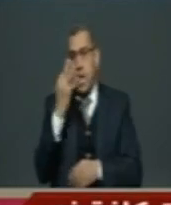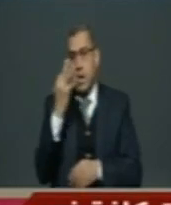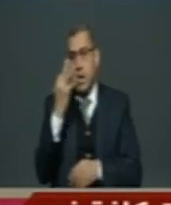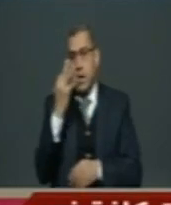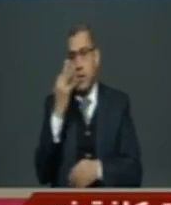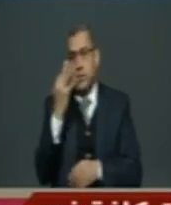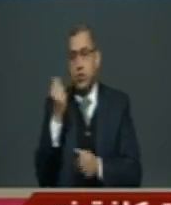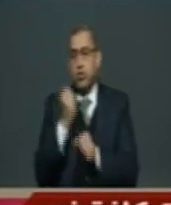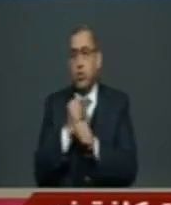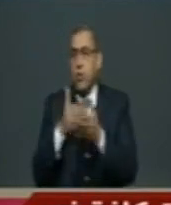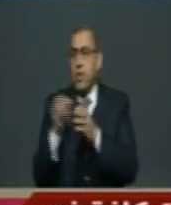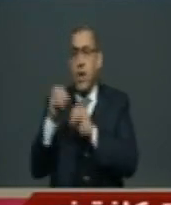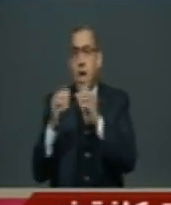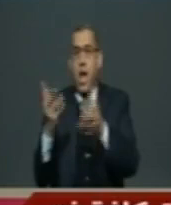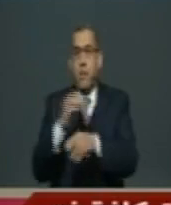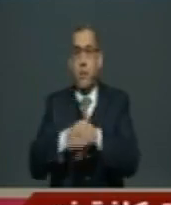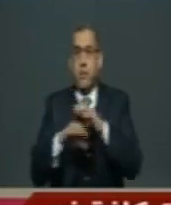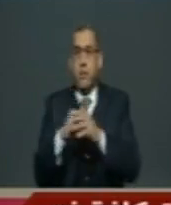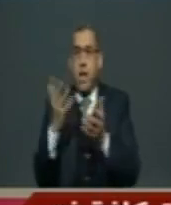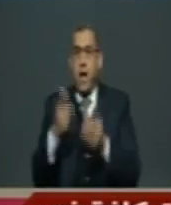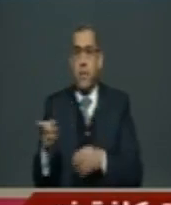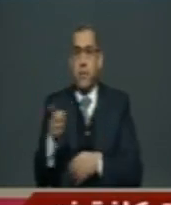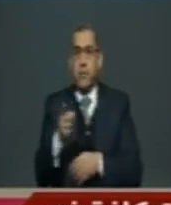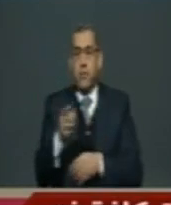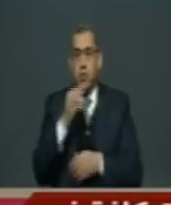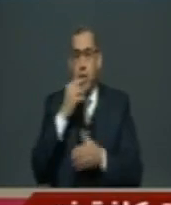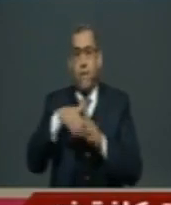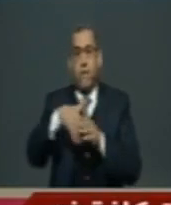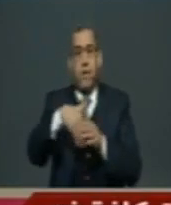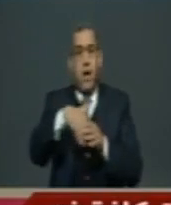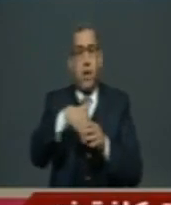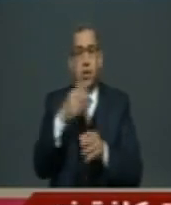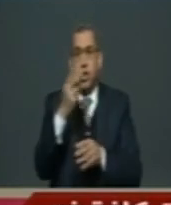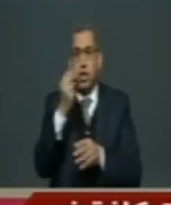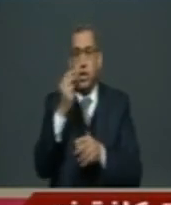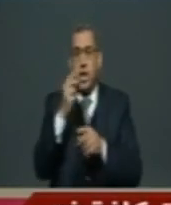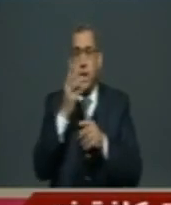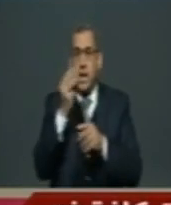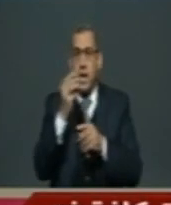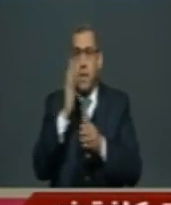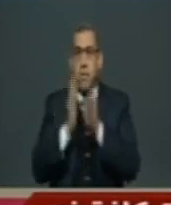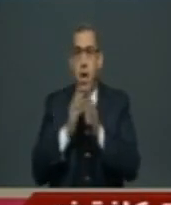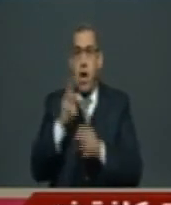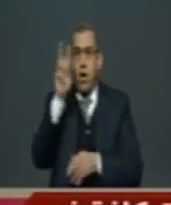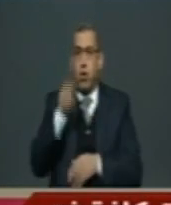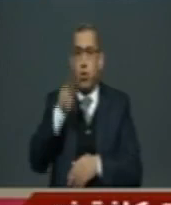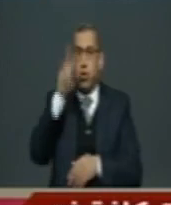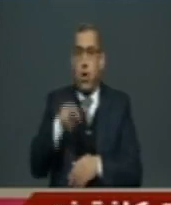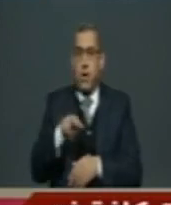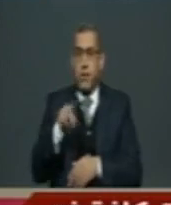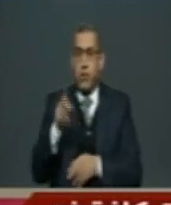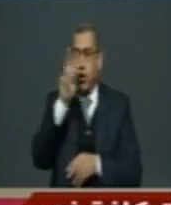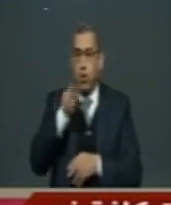واحد؟ لما يكون انت عندك فجوة 20-30 مليار دولار بين الدولار اللي انت